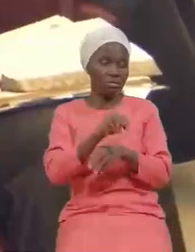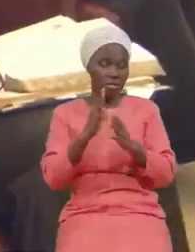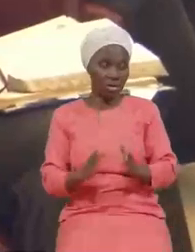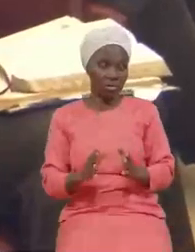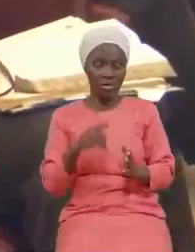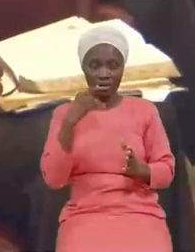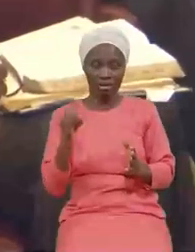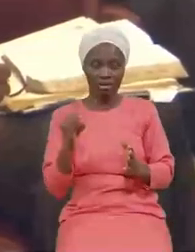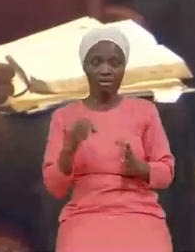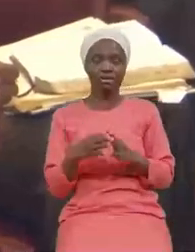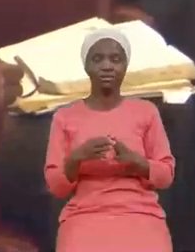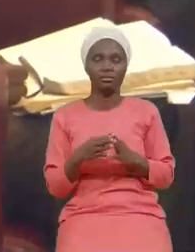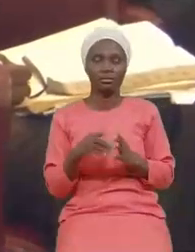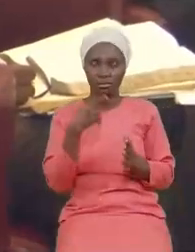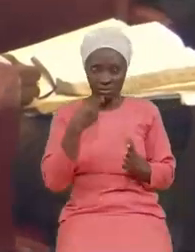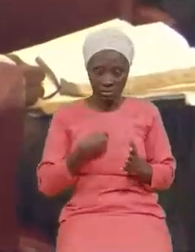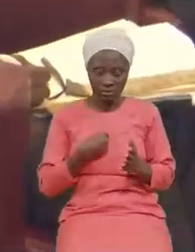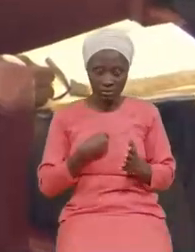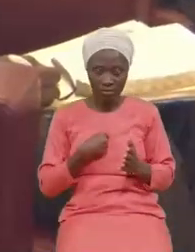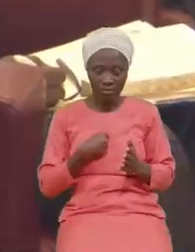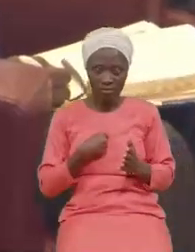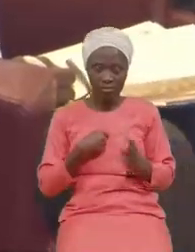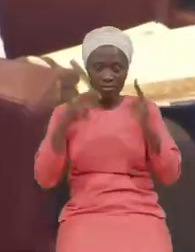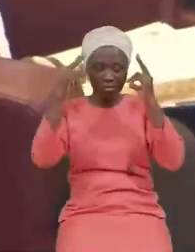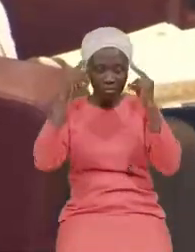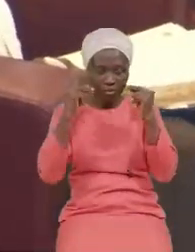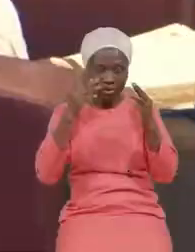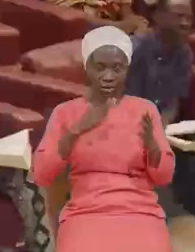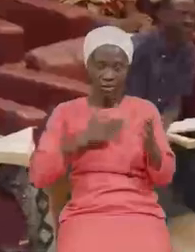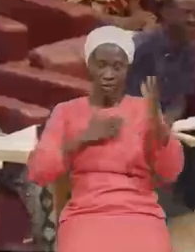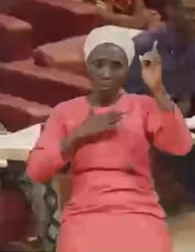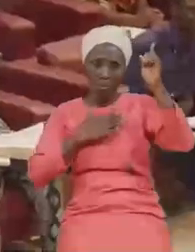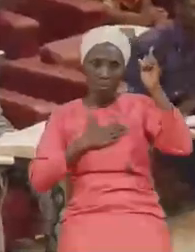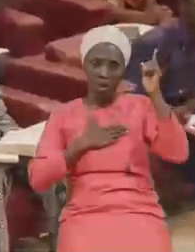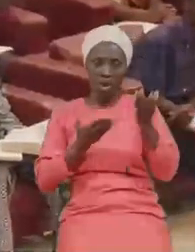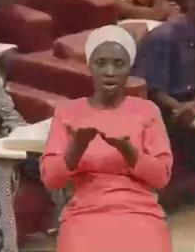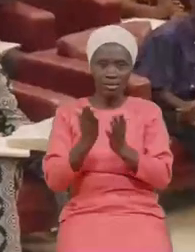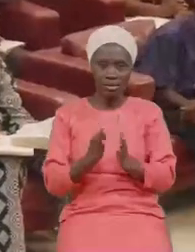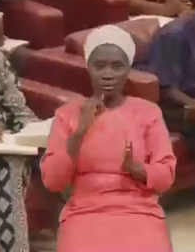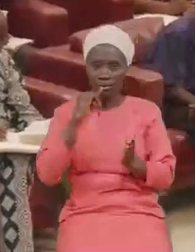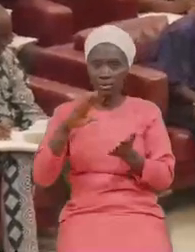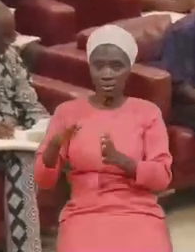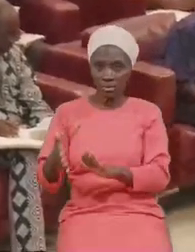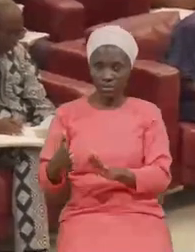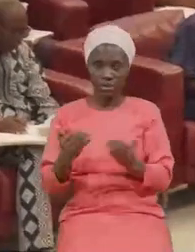dites quoi dites le moi Moïse mon serviteur est mort maintenant